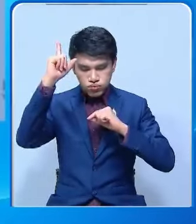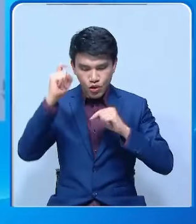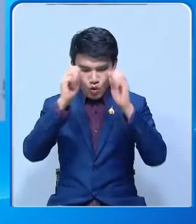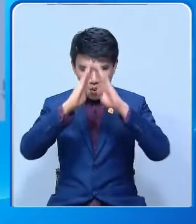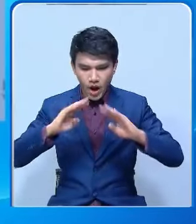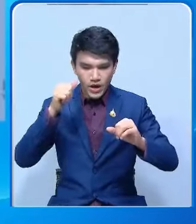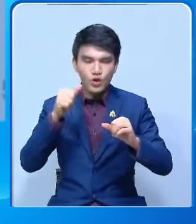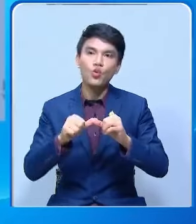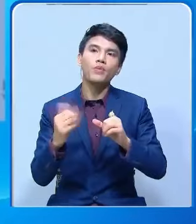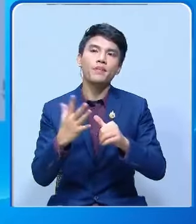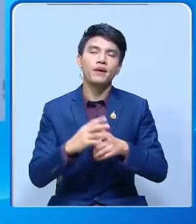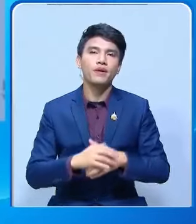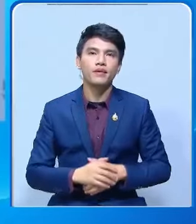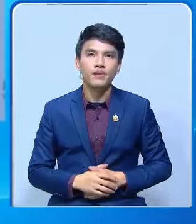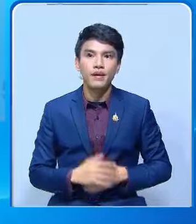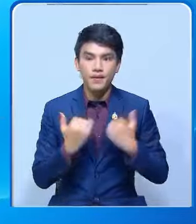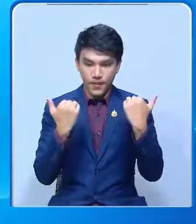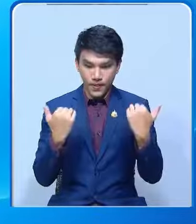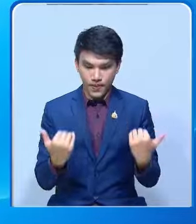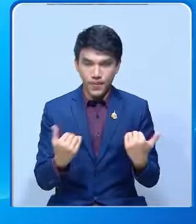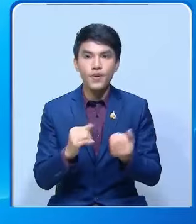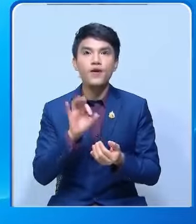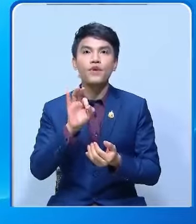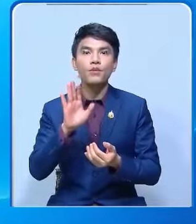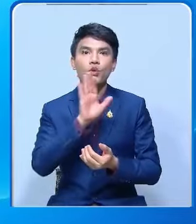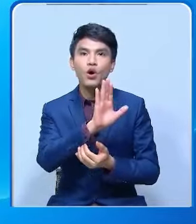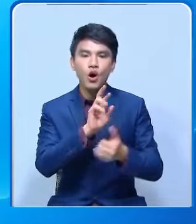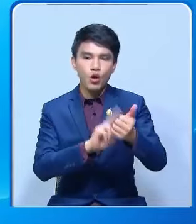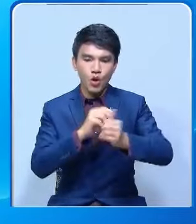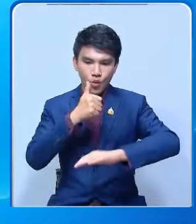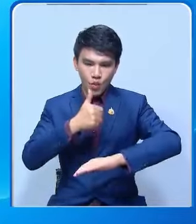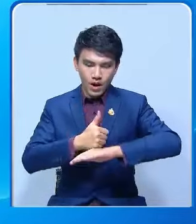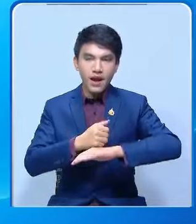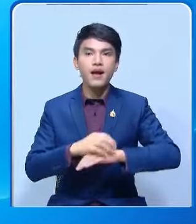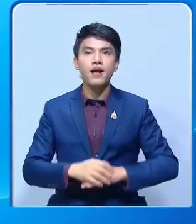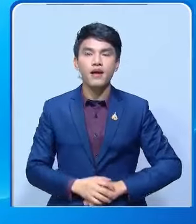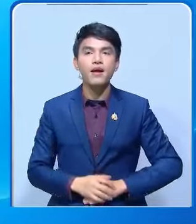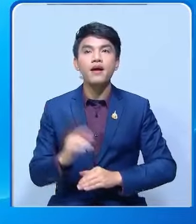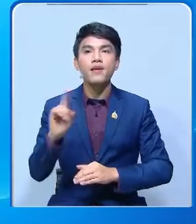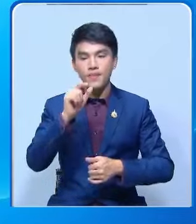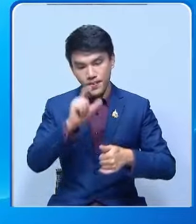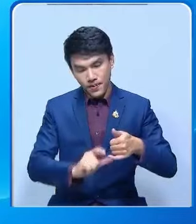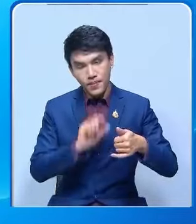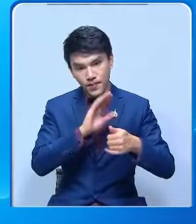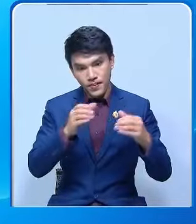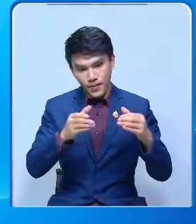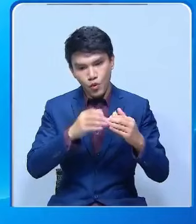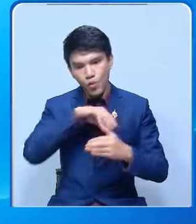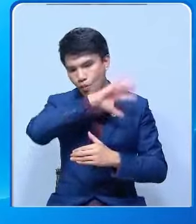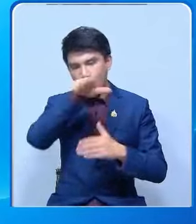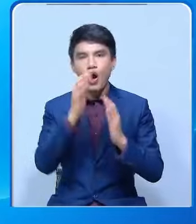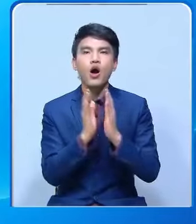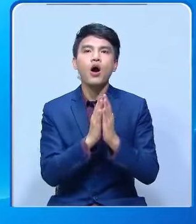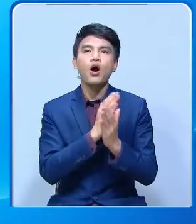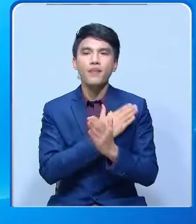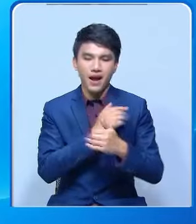อยู่อย่างนี้ใช่ไหม ใช ่ล่าสุดนะครับทาง Facebook ของรองผอ.สำนักพุทธนะครับได้โพสต์พฤติกรรมของแก๊งหลอกพระเนี่ยฮะ